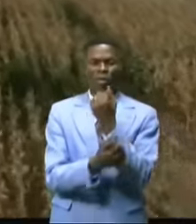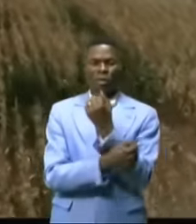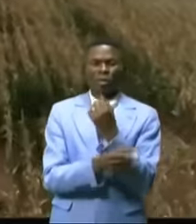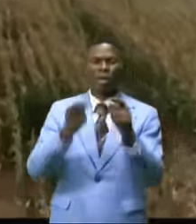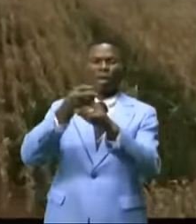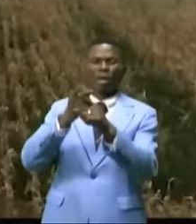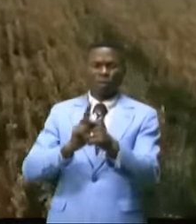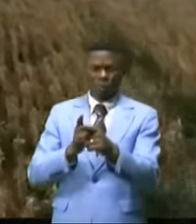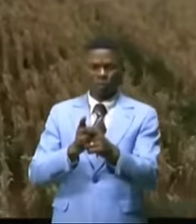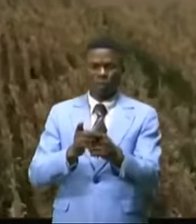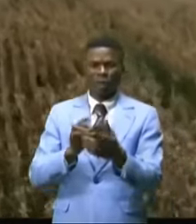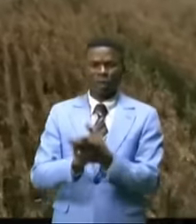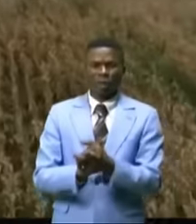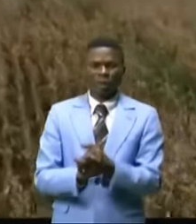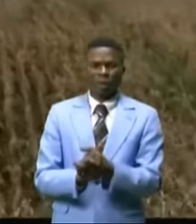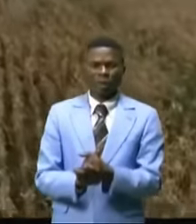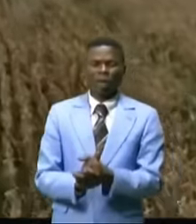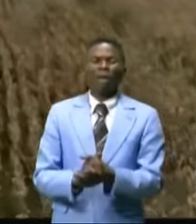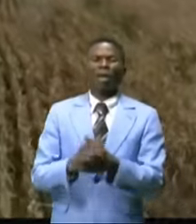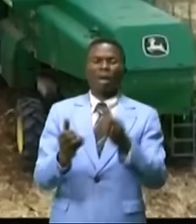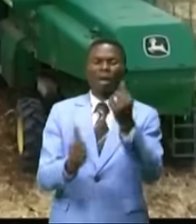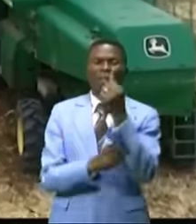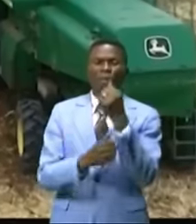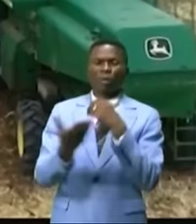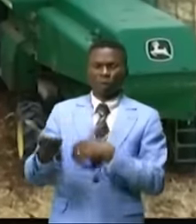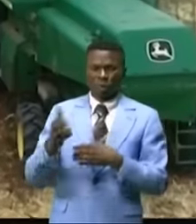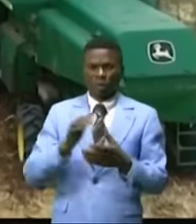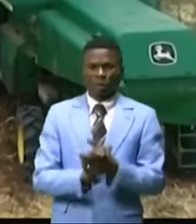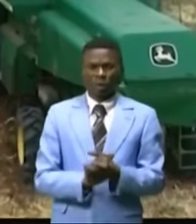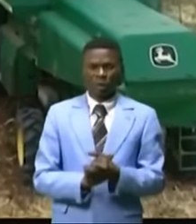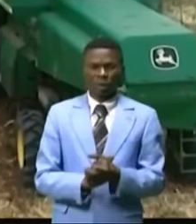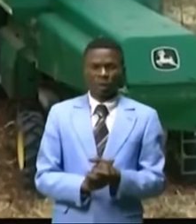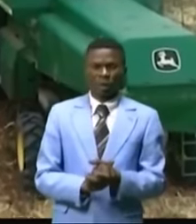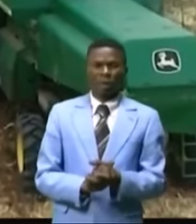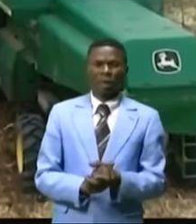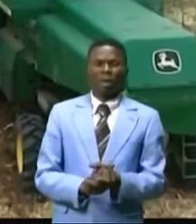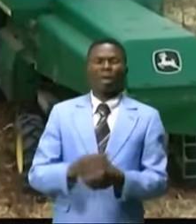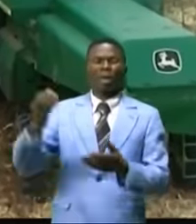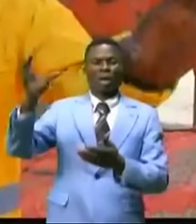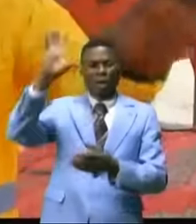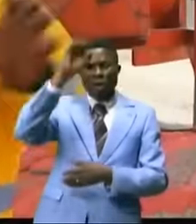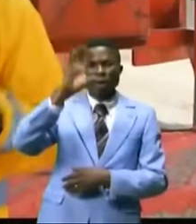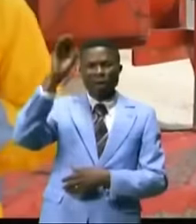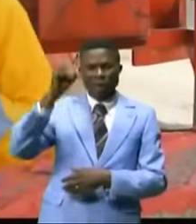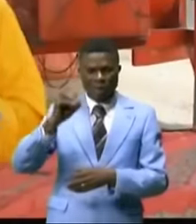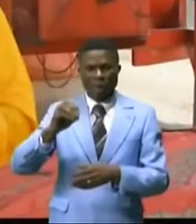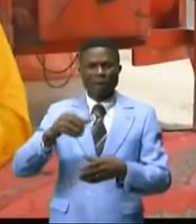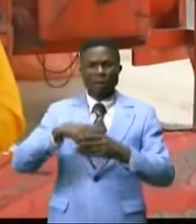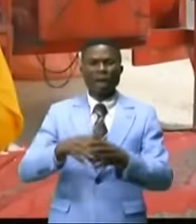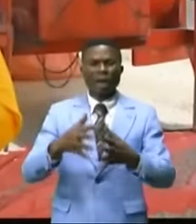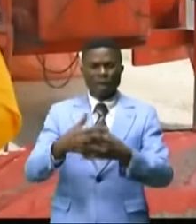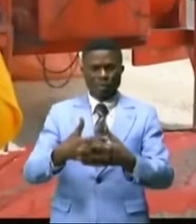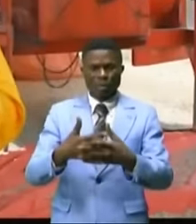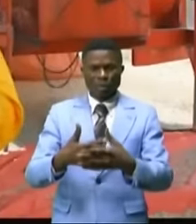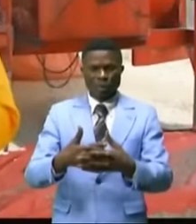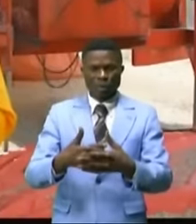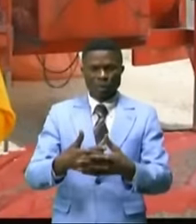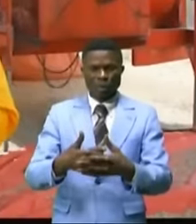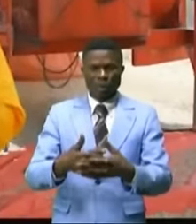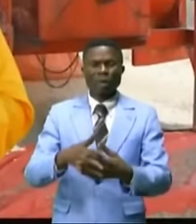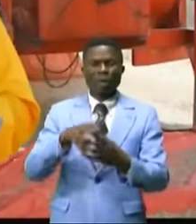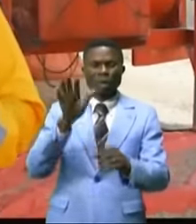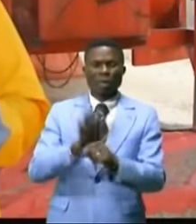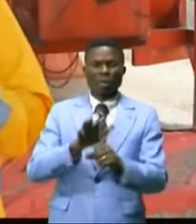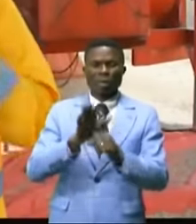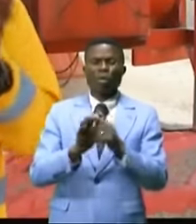provenance de nos champs qui sont récemment récoltés par la moissonneuse. Il y a un certain taux